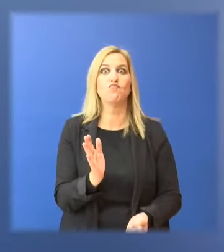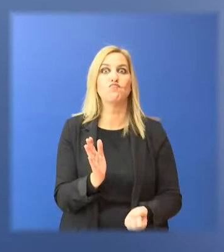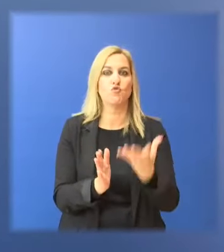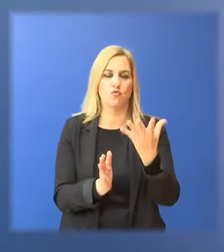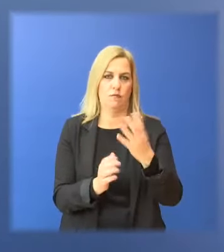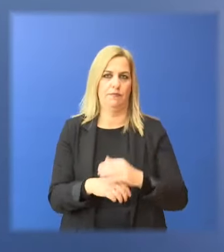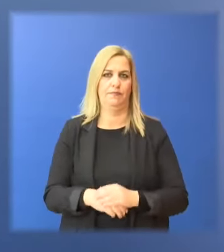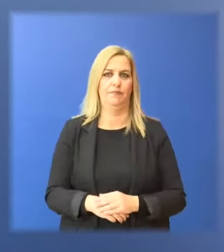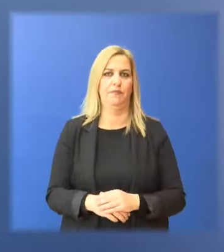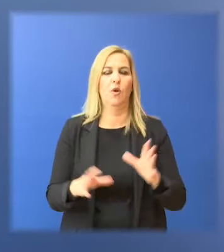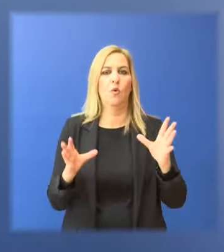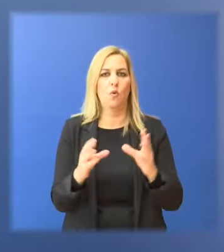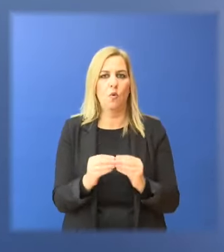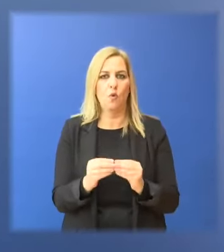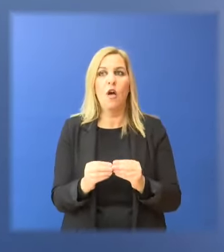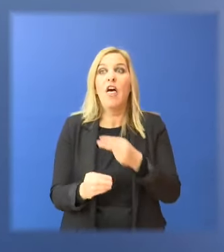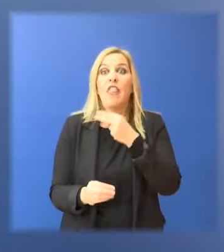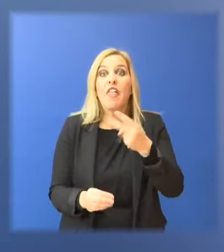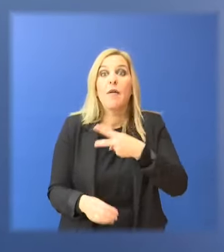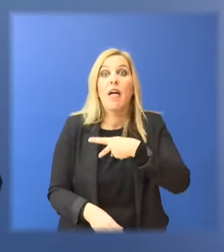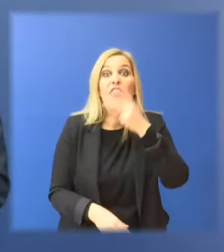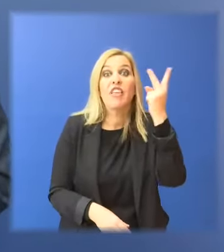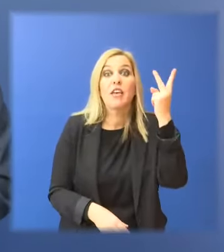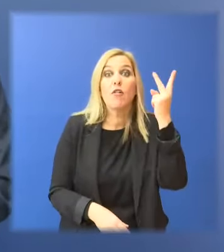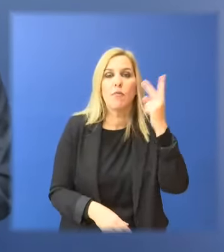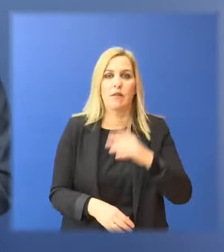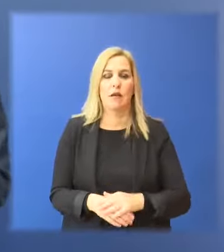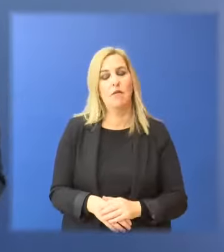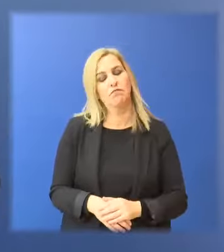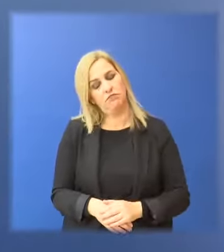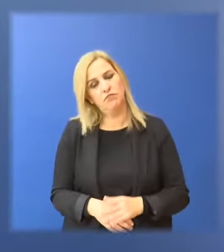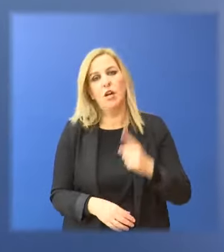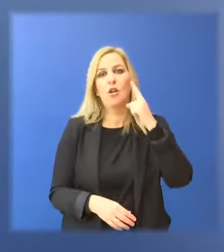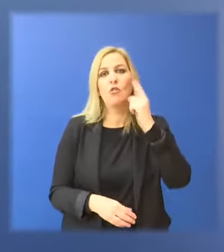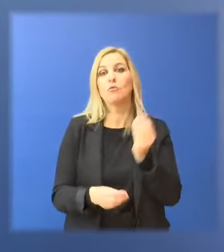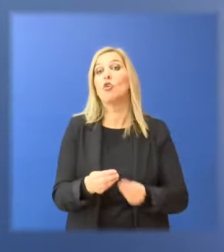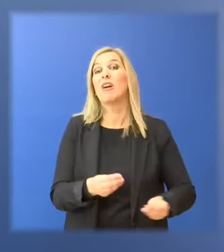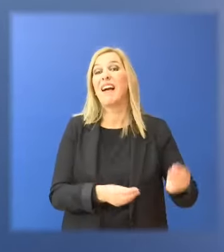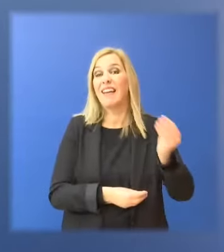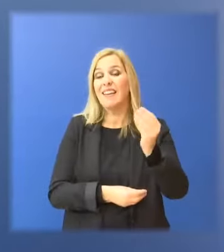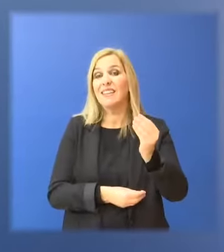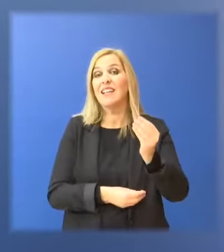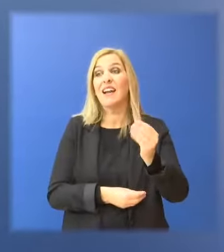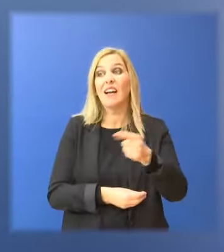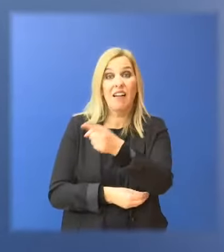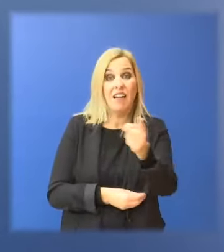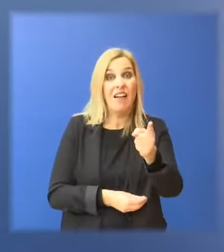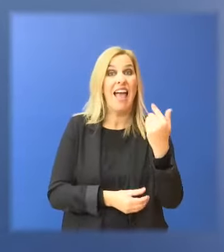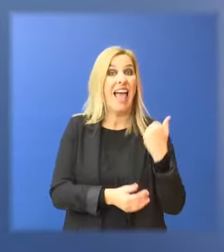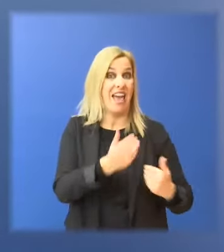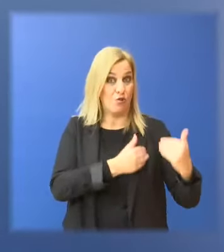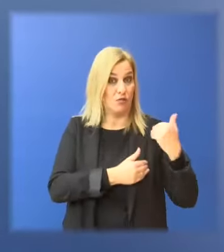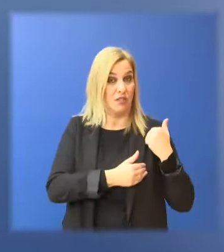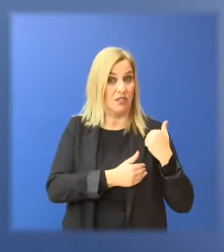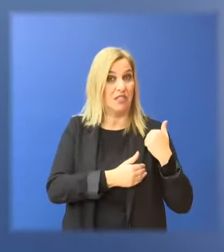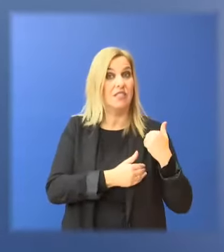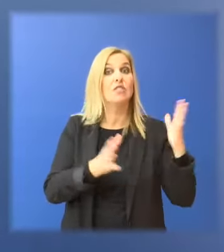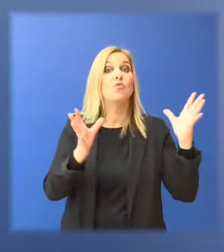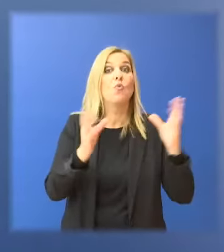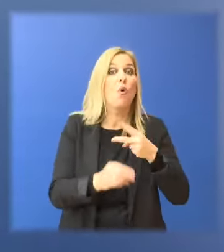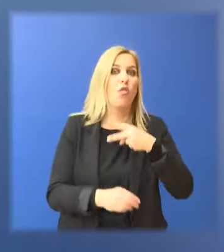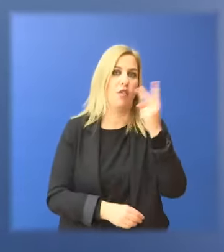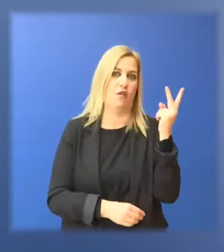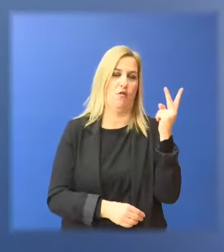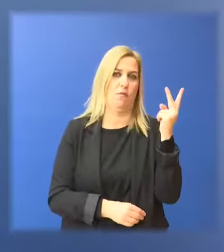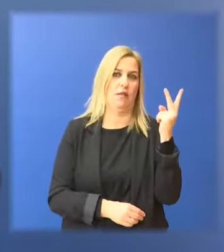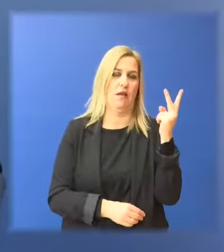της κυβέρνησης που αφορά ένα ζήτημα δικαιωμάτων και νομίζω ότι είναι καλύτερο να επικεντρωθούμε σε όποιες ερωτήσεις έχετε σε αυτό το πλαίσιο, χωρίς όμως να αποφύγω να